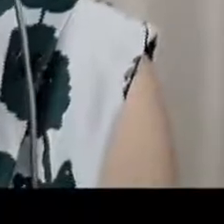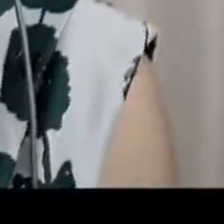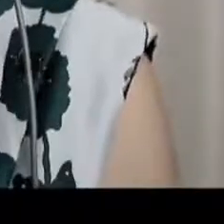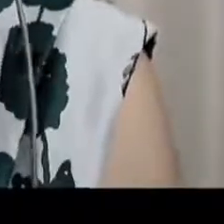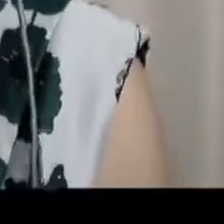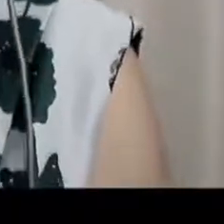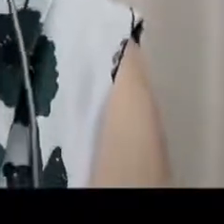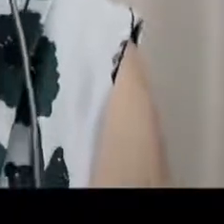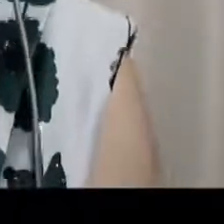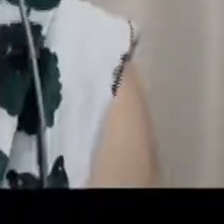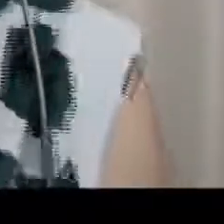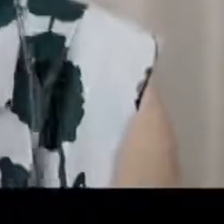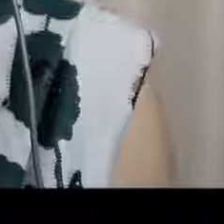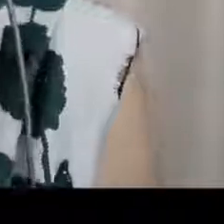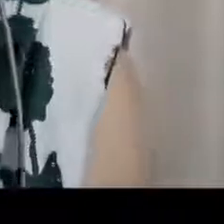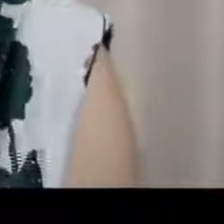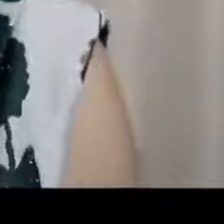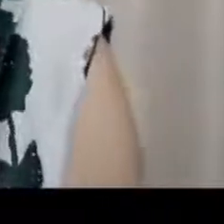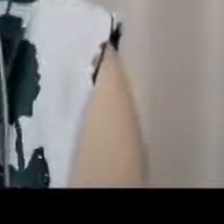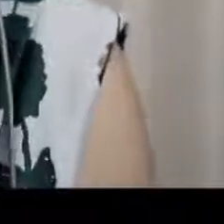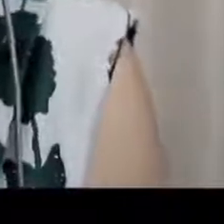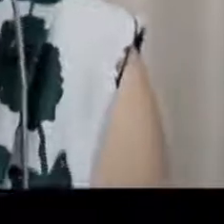hari ini